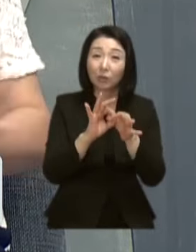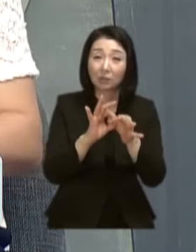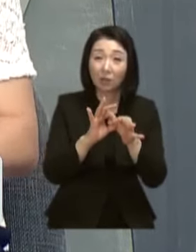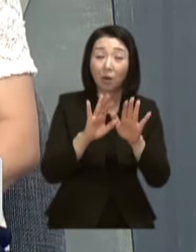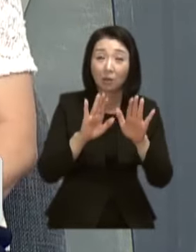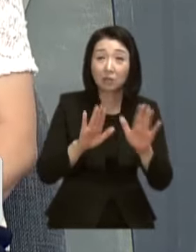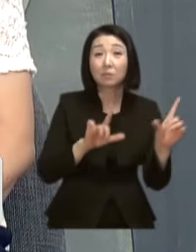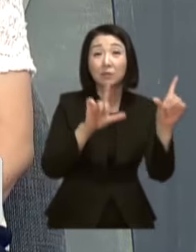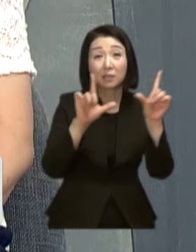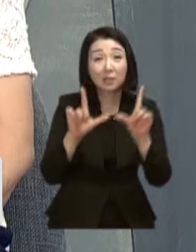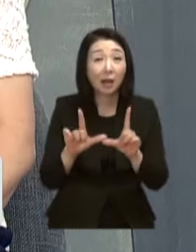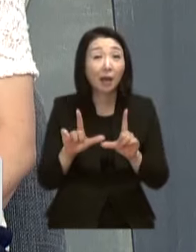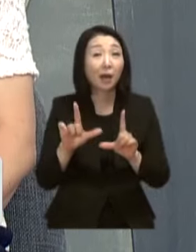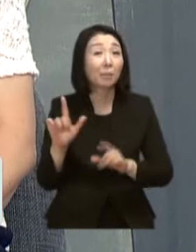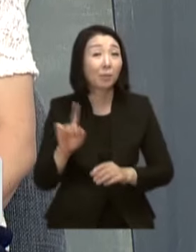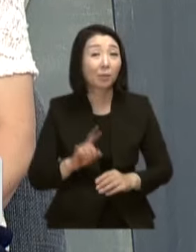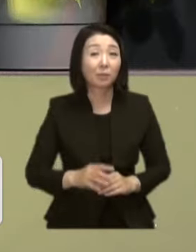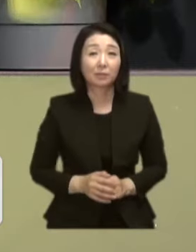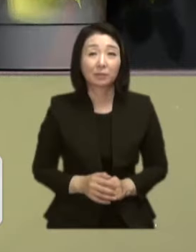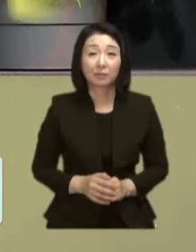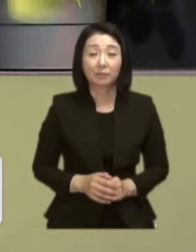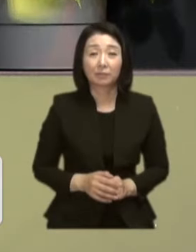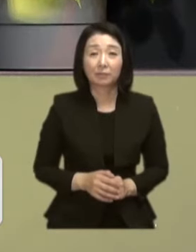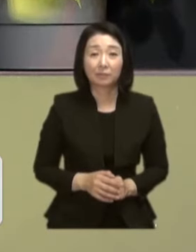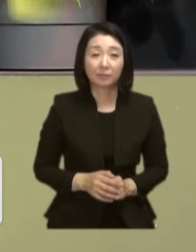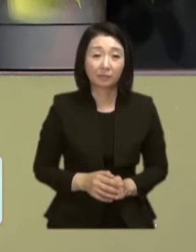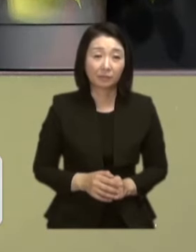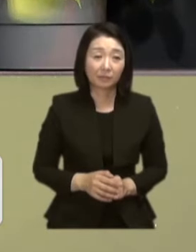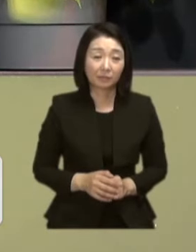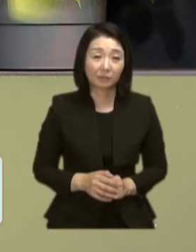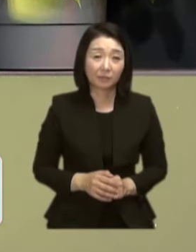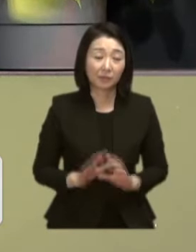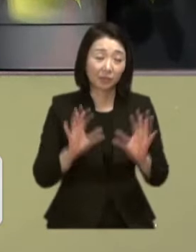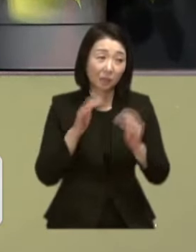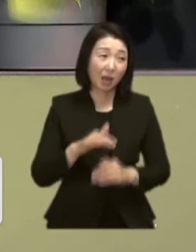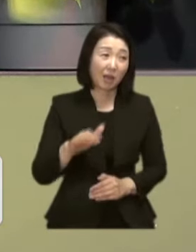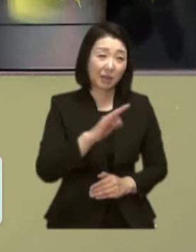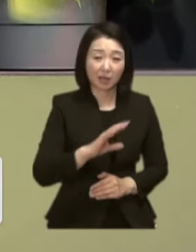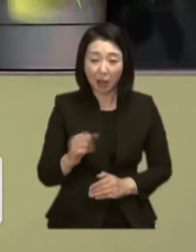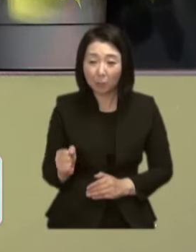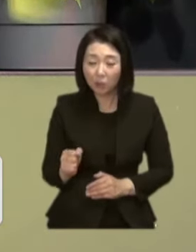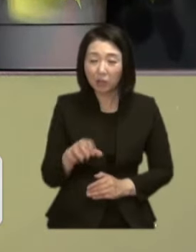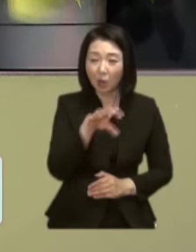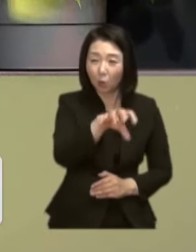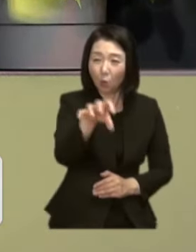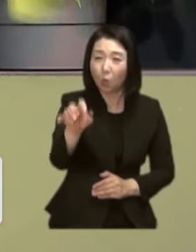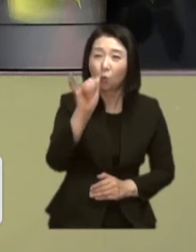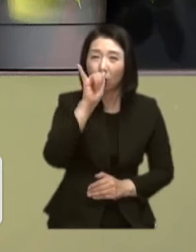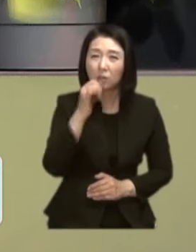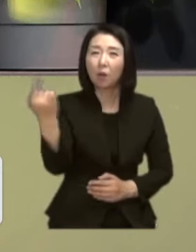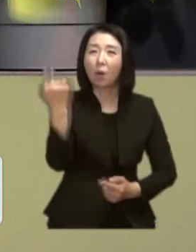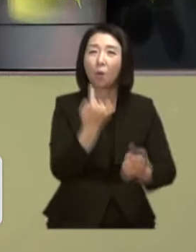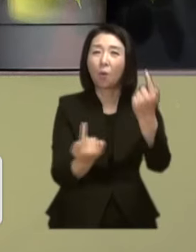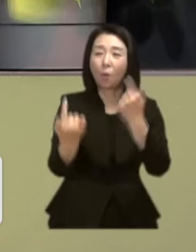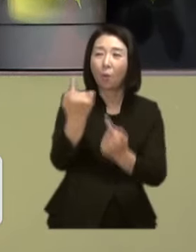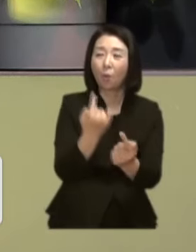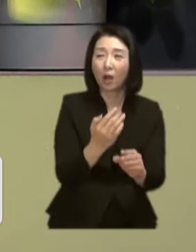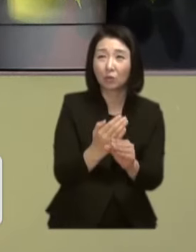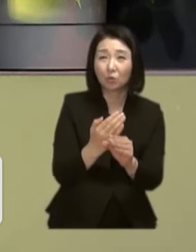이렇게 살아가고 있나요? 저희 아이들이 지금 여러 곳에서 와요. 캄보디아 전 지역에서 저희 모르는 사람들이